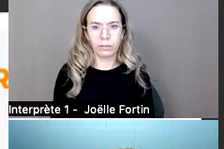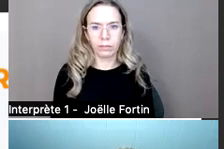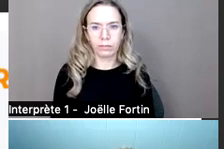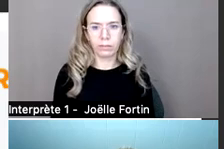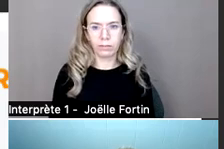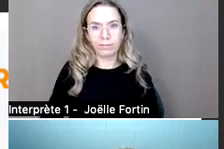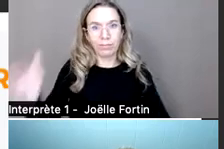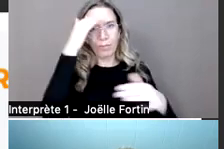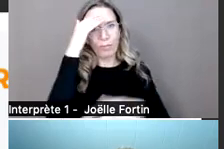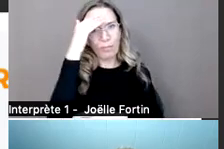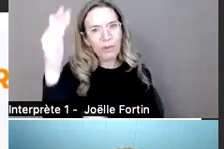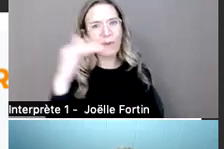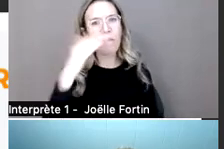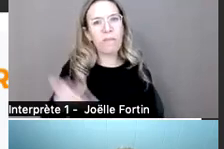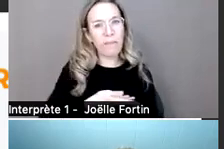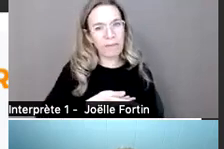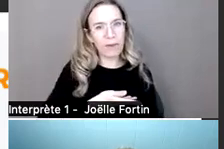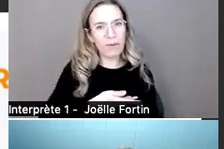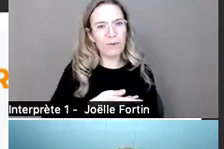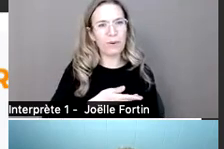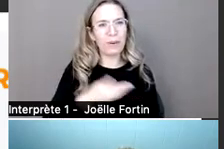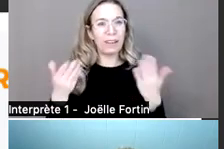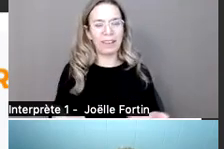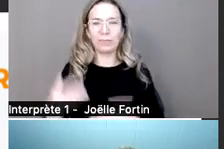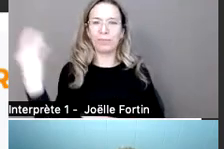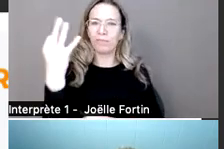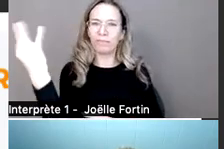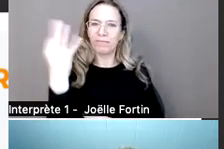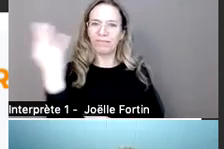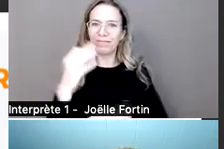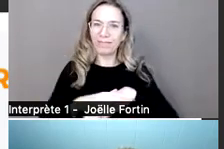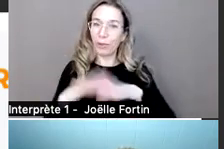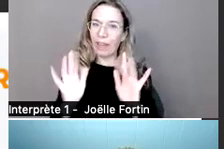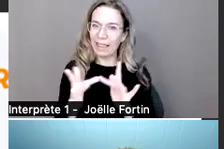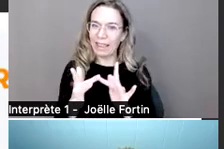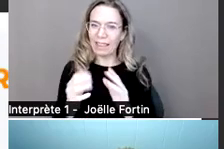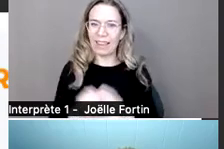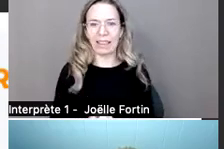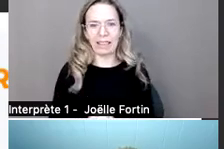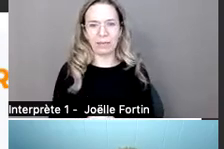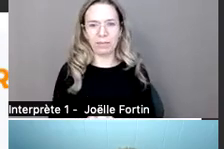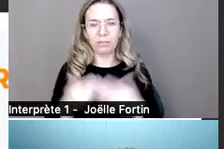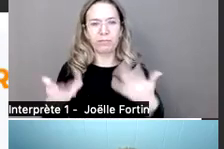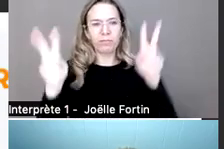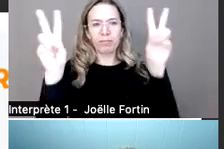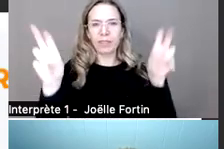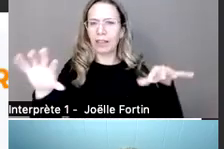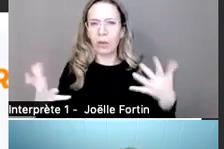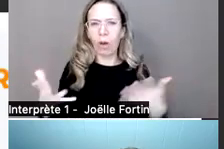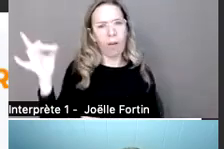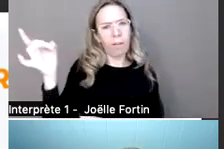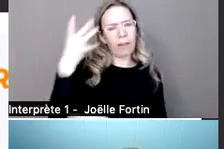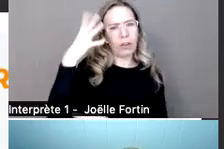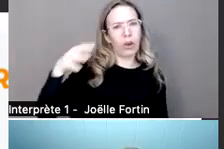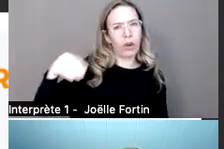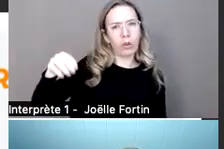Bonjour, bienvenue à ce séminaire en ligne aujourd'hui qui a pour titre La méthode